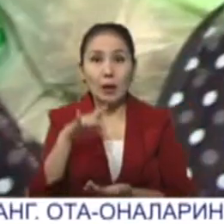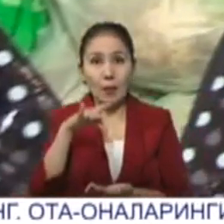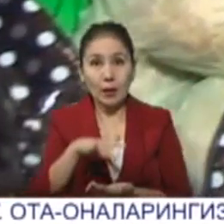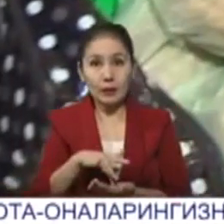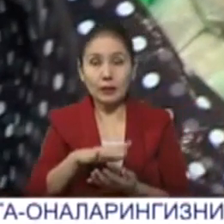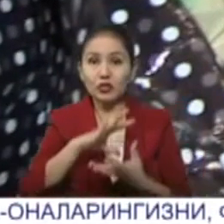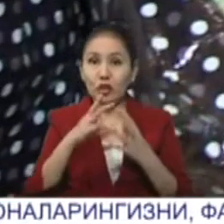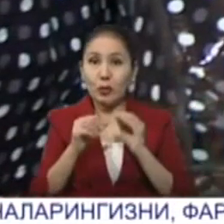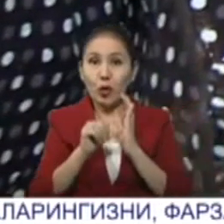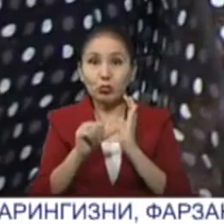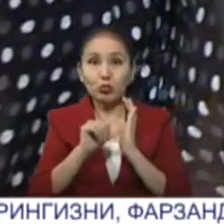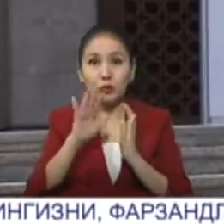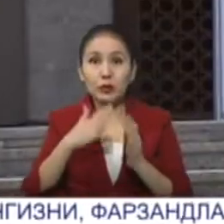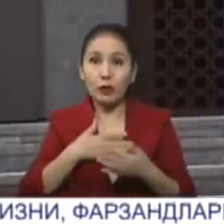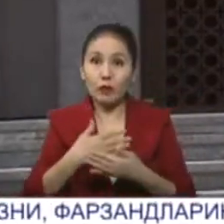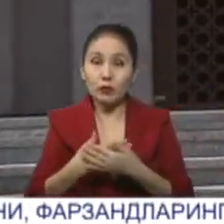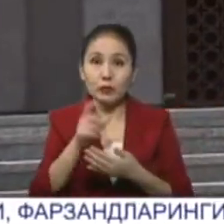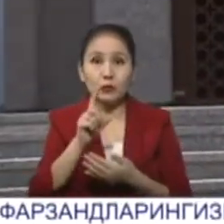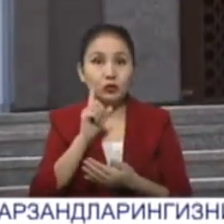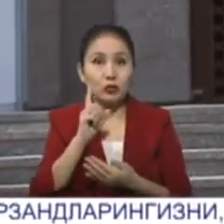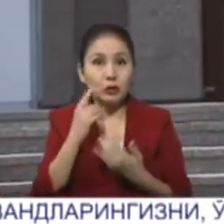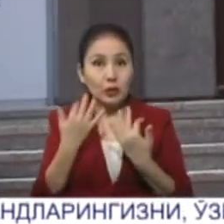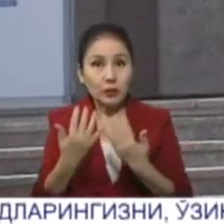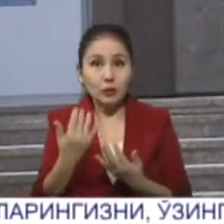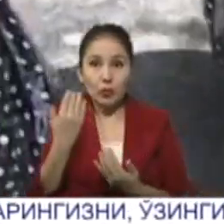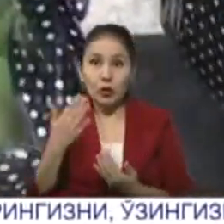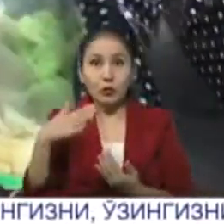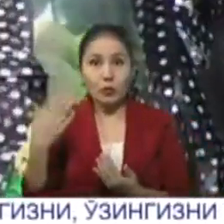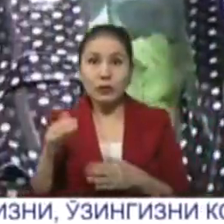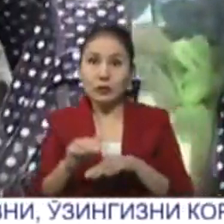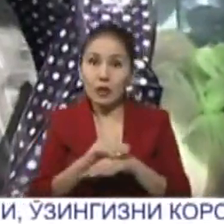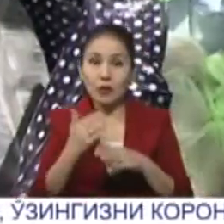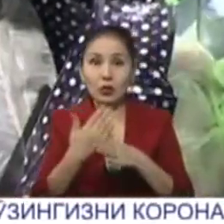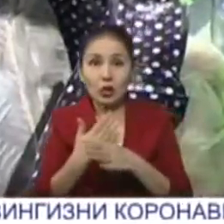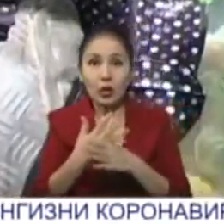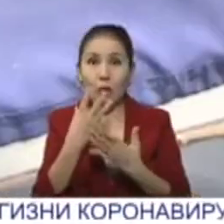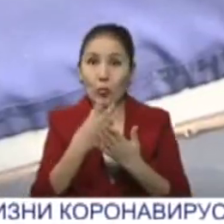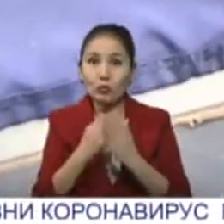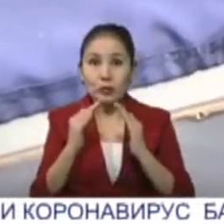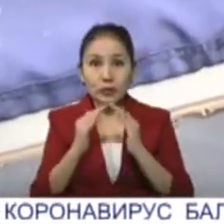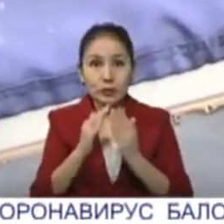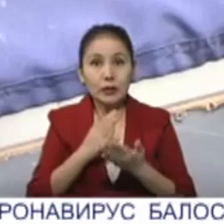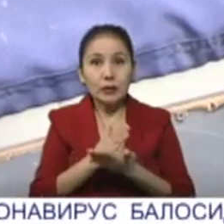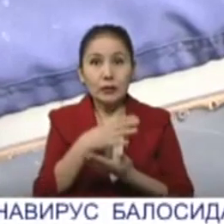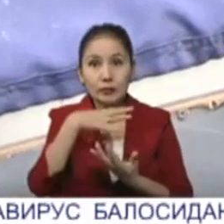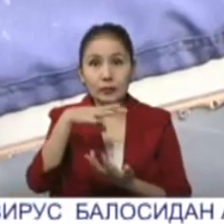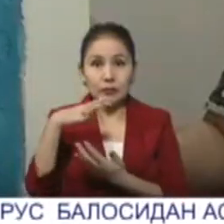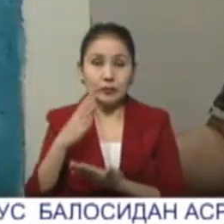jami 65 nafar volontyor yoshlar jalb etilgan bo'lib, ular tomonidan saxovat yordami o'z manziliga qisqa fursatlarda